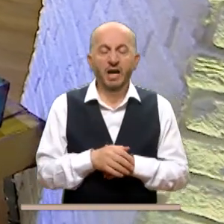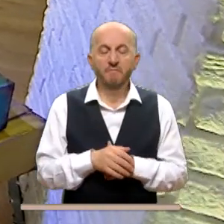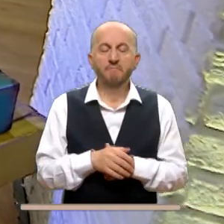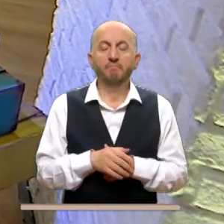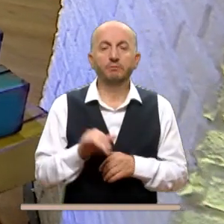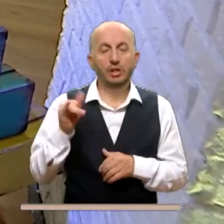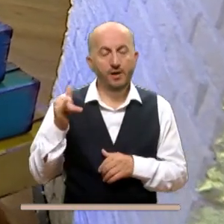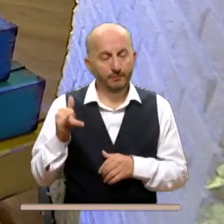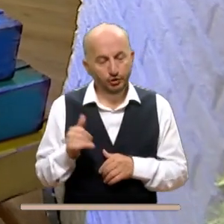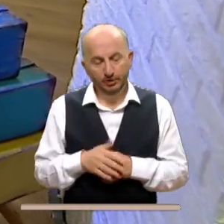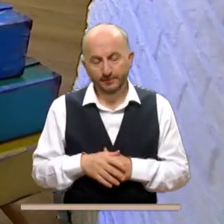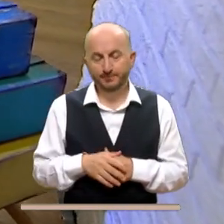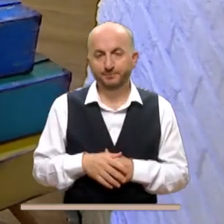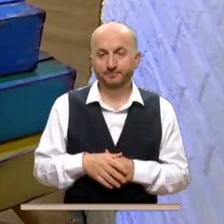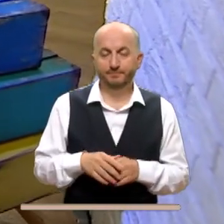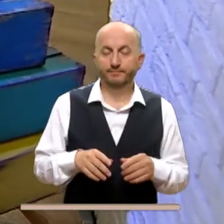bir Arapça,